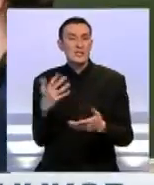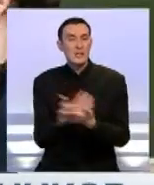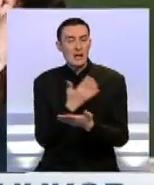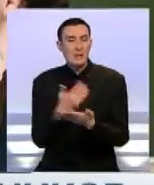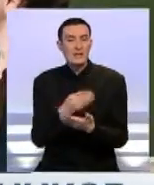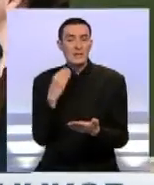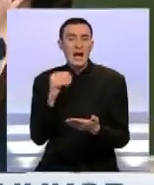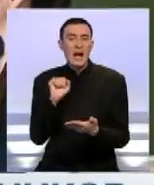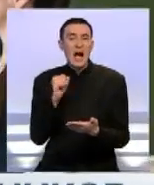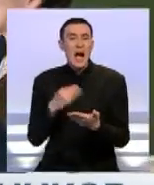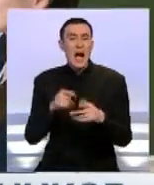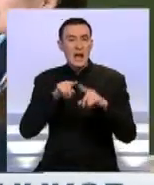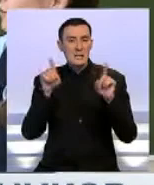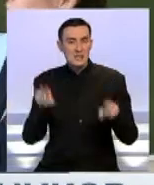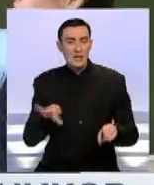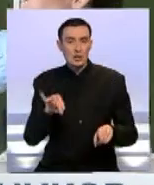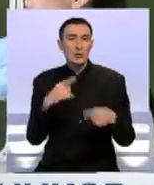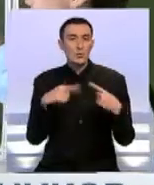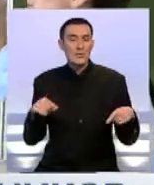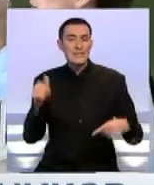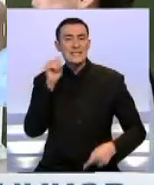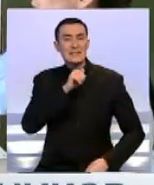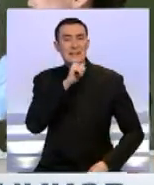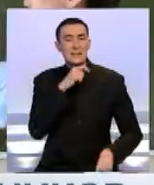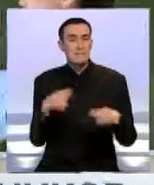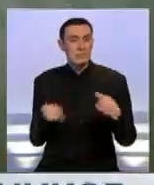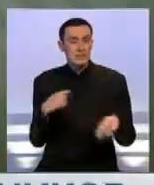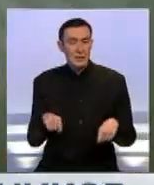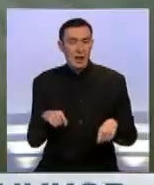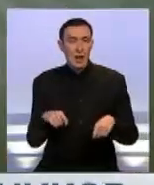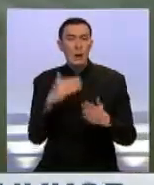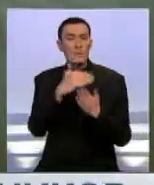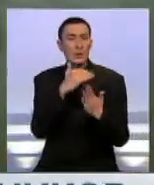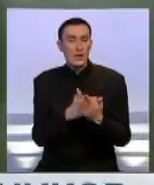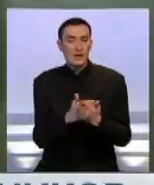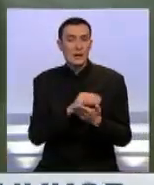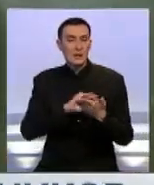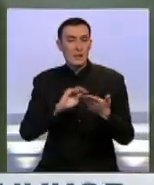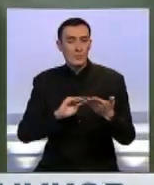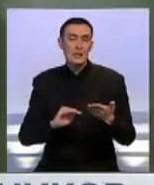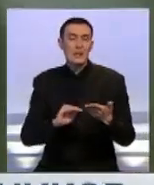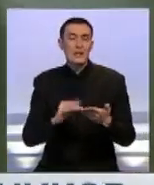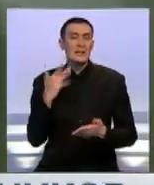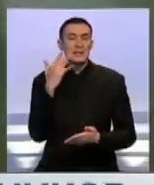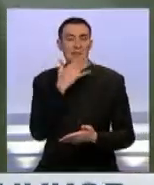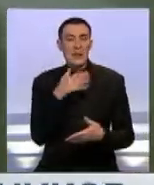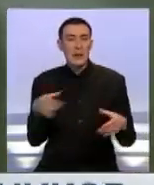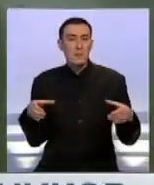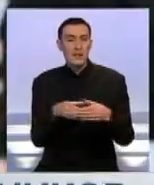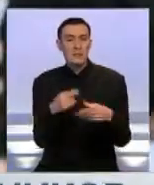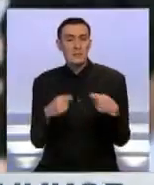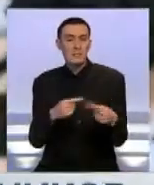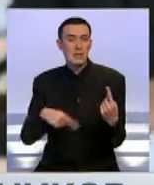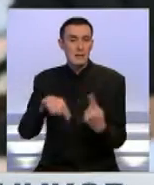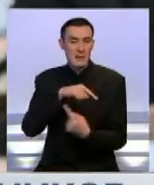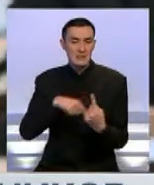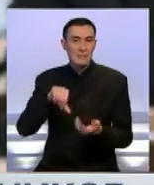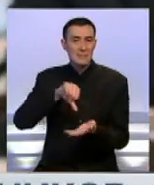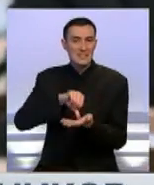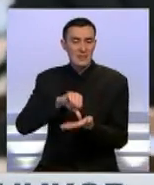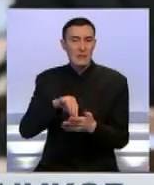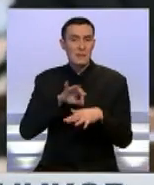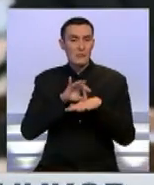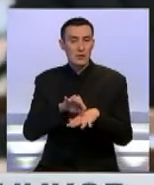на ценных бумагах и другим секретам бизнеса. Проект разработан Национальной палатой предпринимателей. Региональные